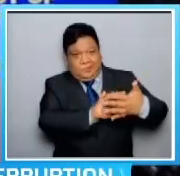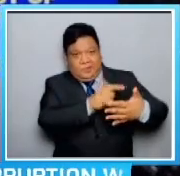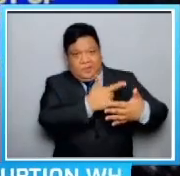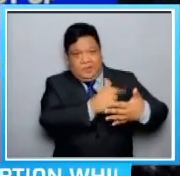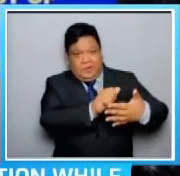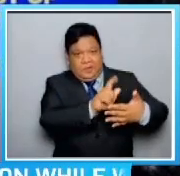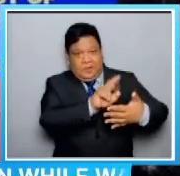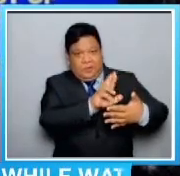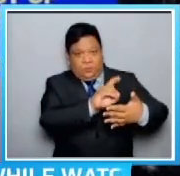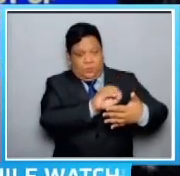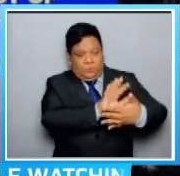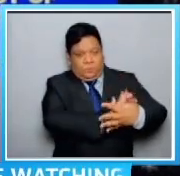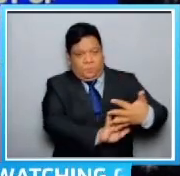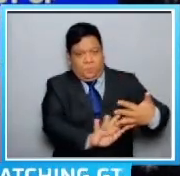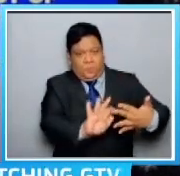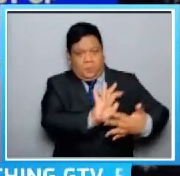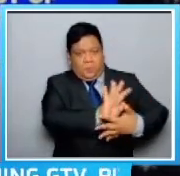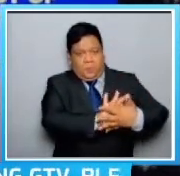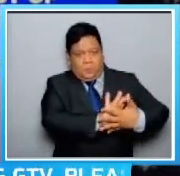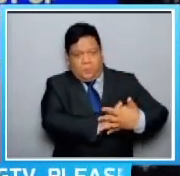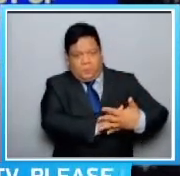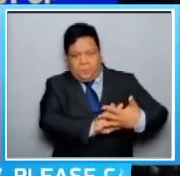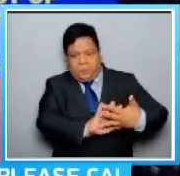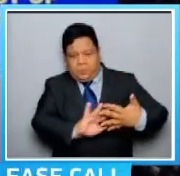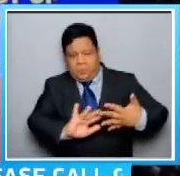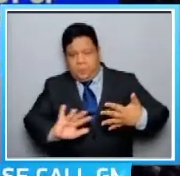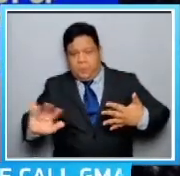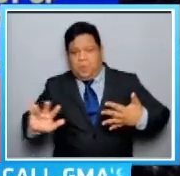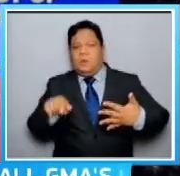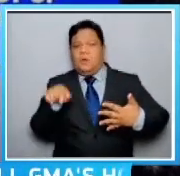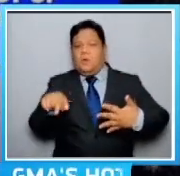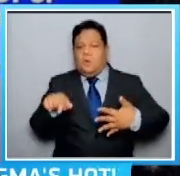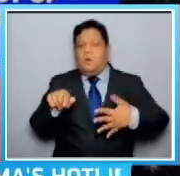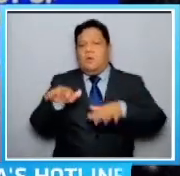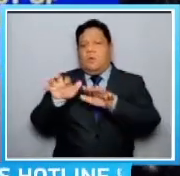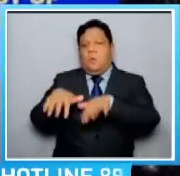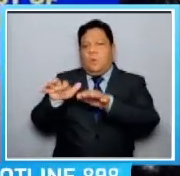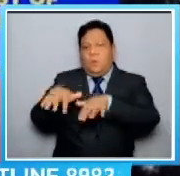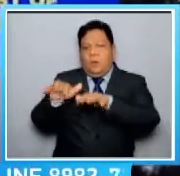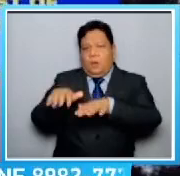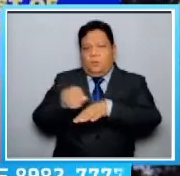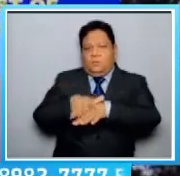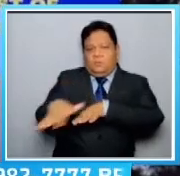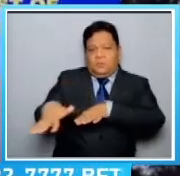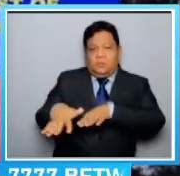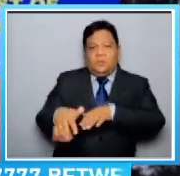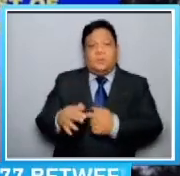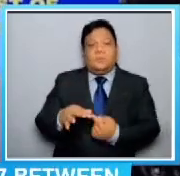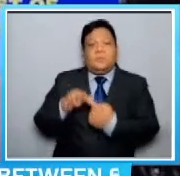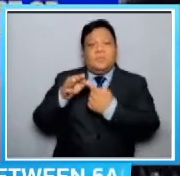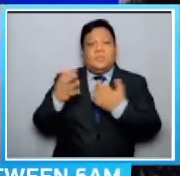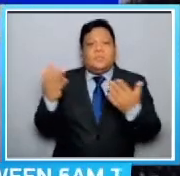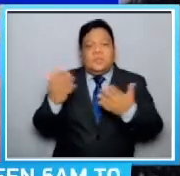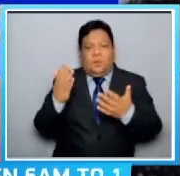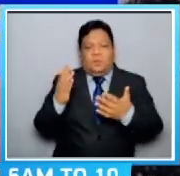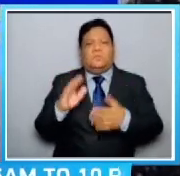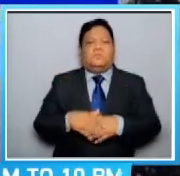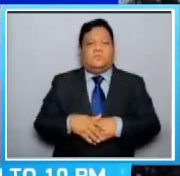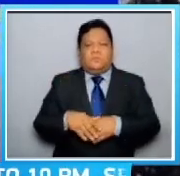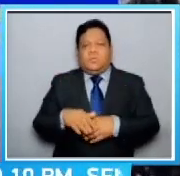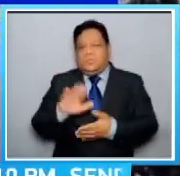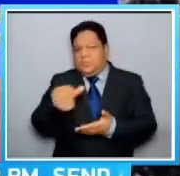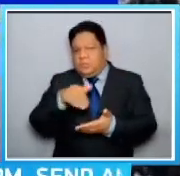mga kaulapan at pag-ulan dito sa may Luzon area, specific dito sa may western section ng central at southern Luzon, including Metro